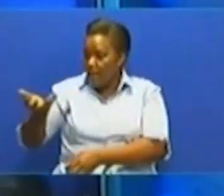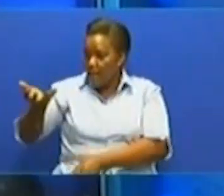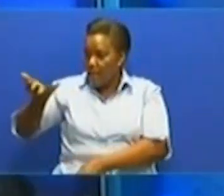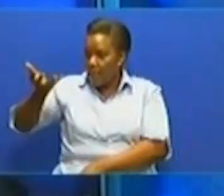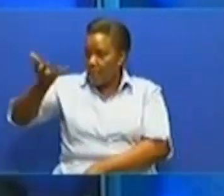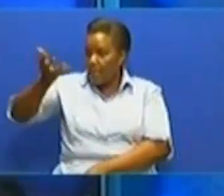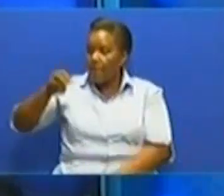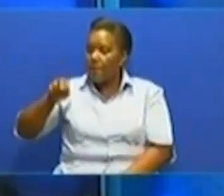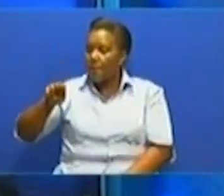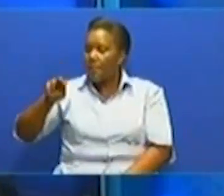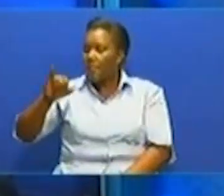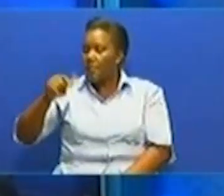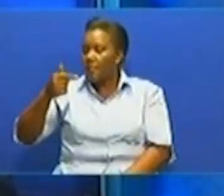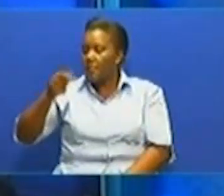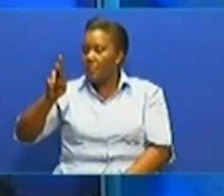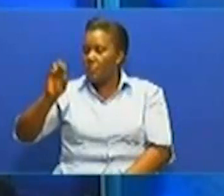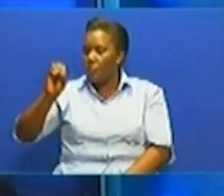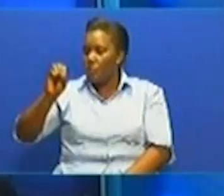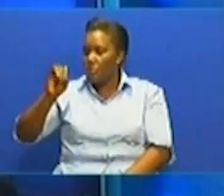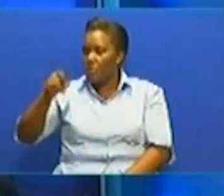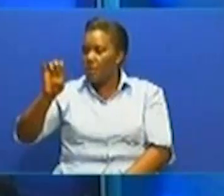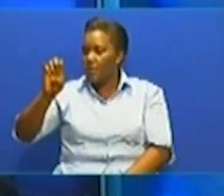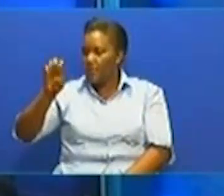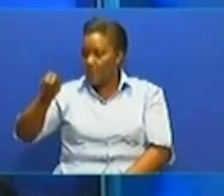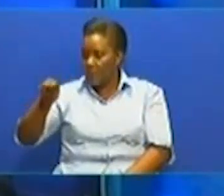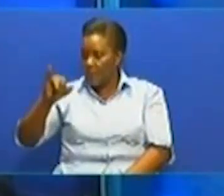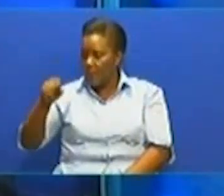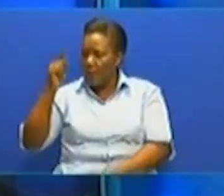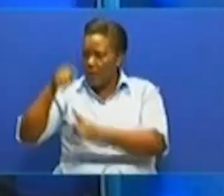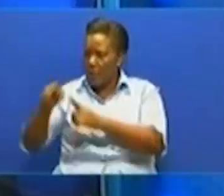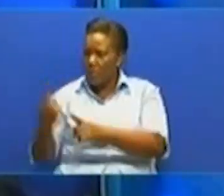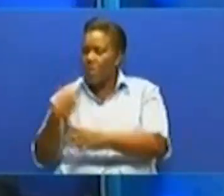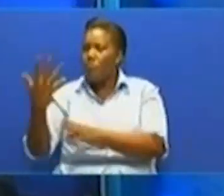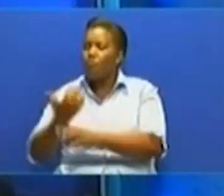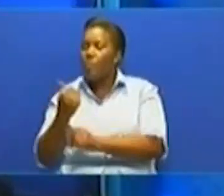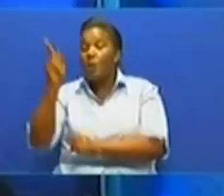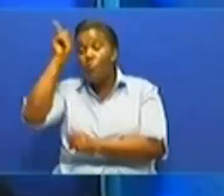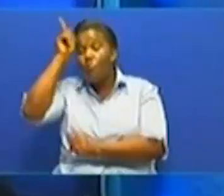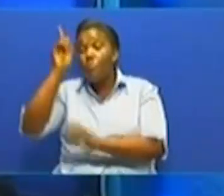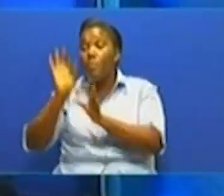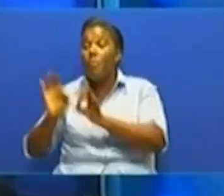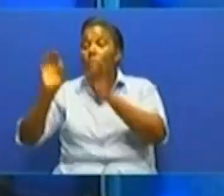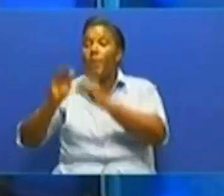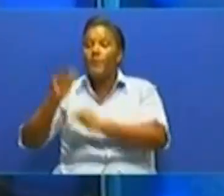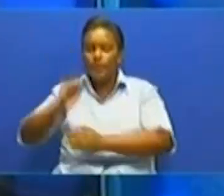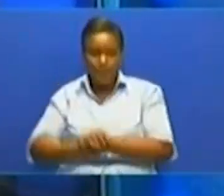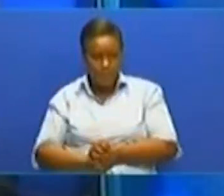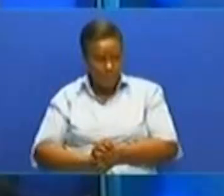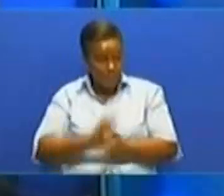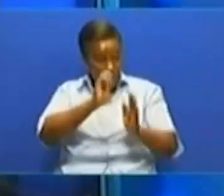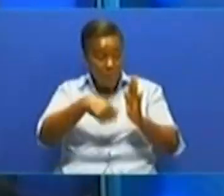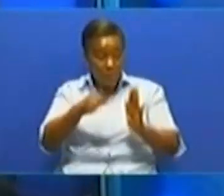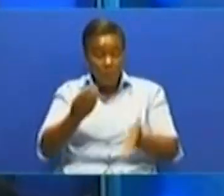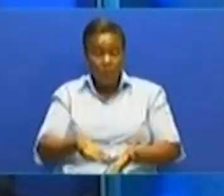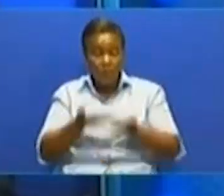mbegu za madume ya ng'ombe kwa ajili ya kupata mifugo iliyo bora zaidi. Mtambo huo utasaidia wafugaji kufuga kisasa zaidi kwa